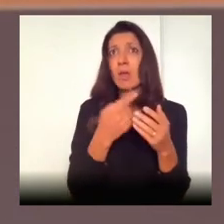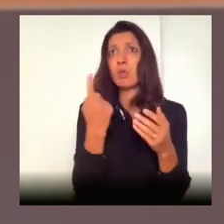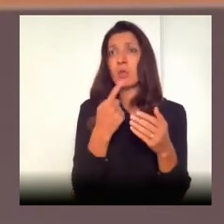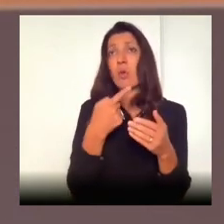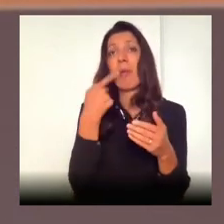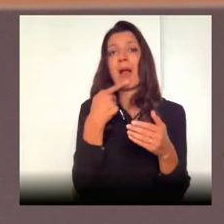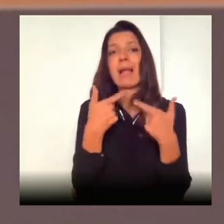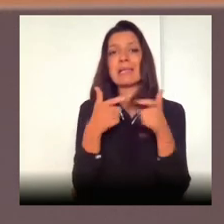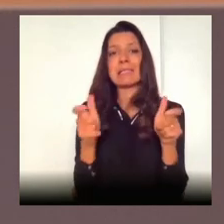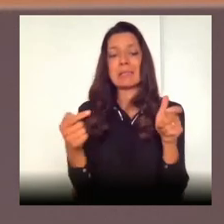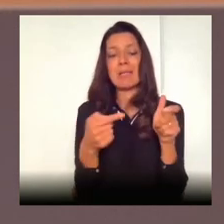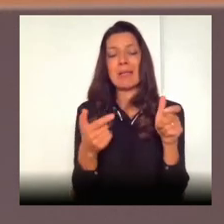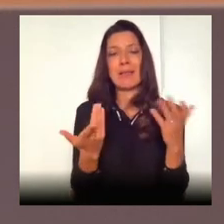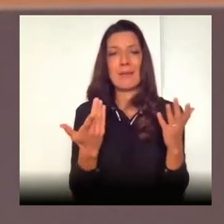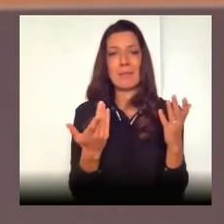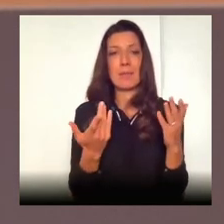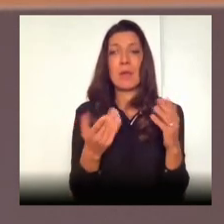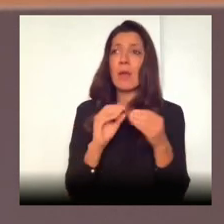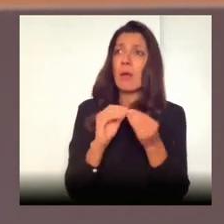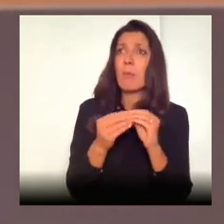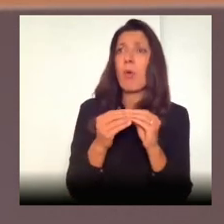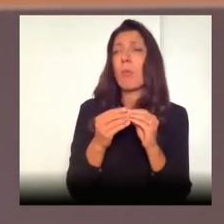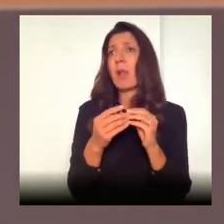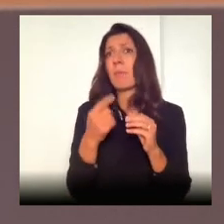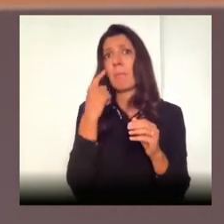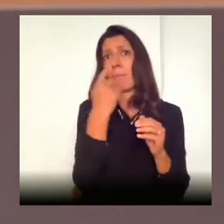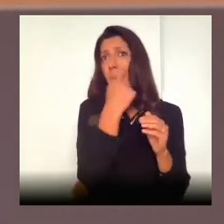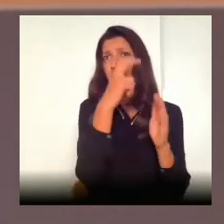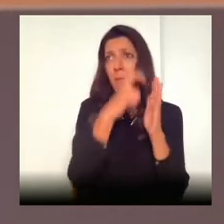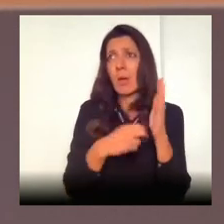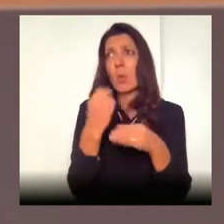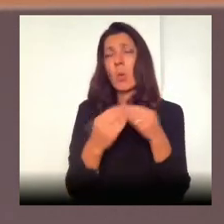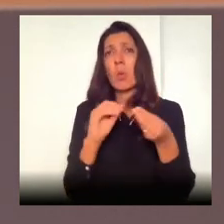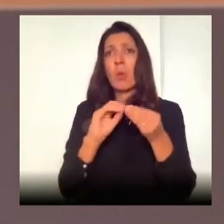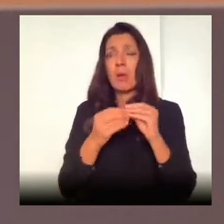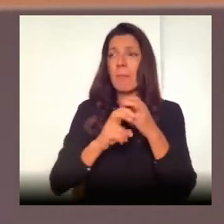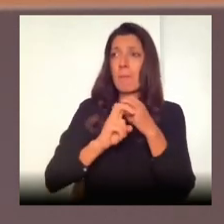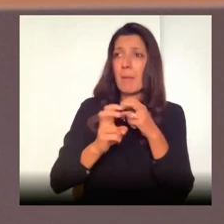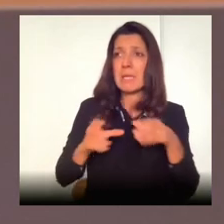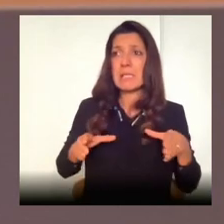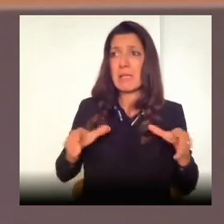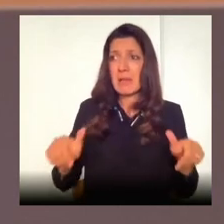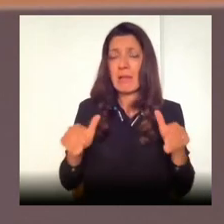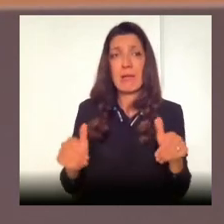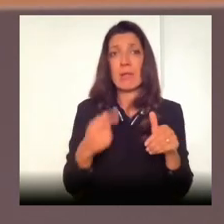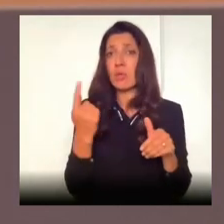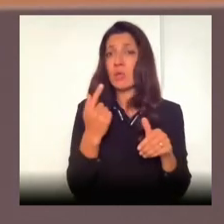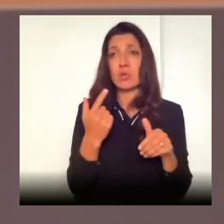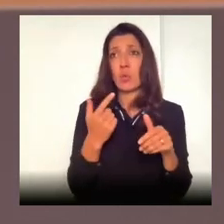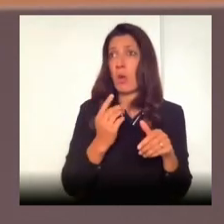toujours d'accessibilité. Qu'on ait un problème de cécité, qu'on ait un problème de mobilité, c'est toujours l'accessibilité qui vient en